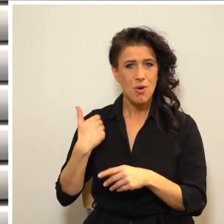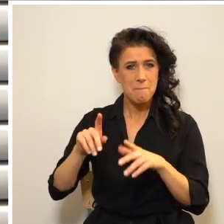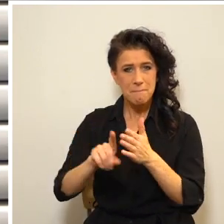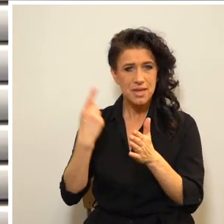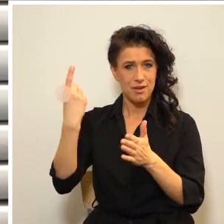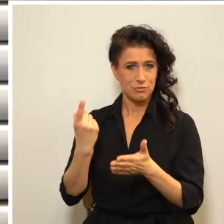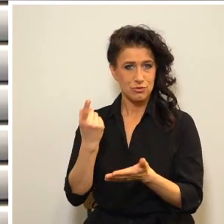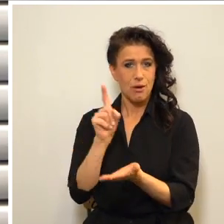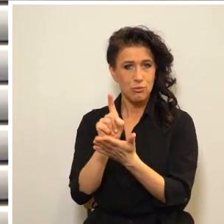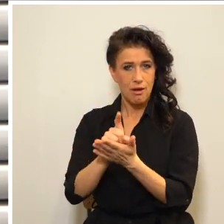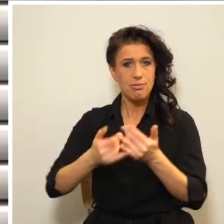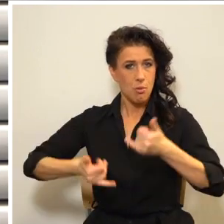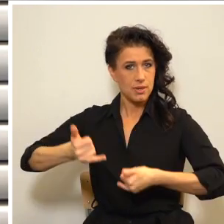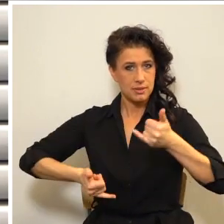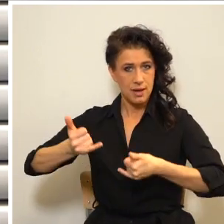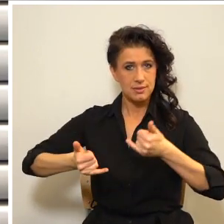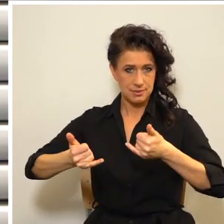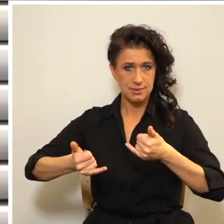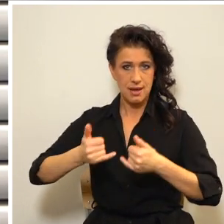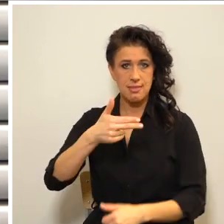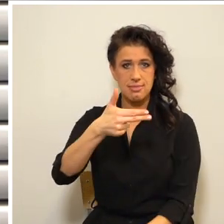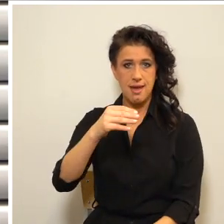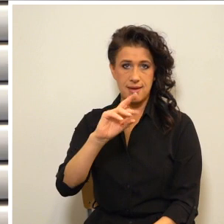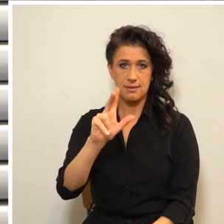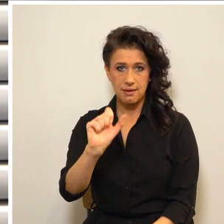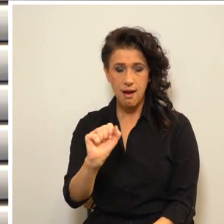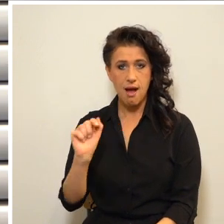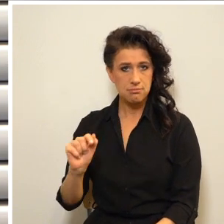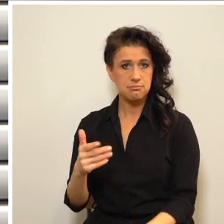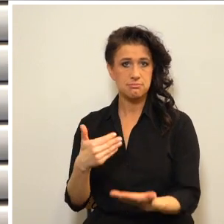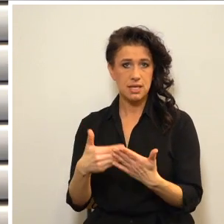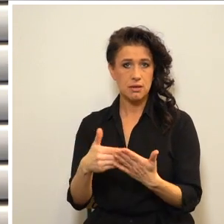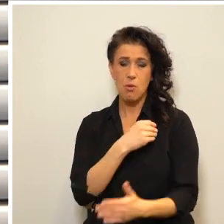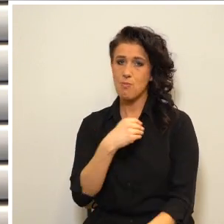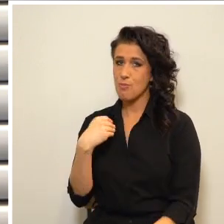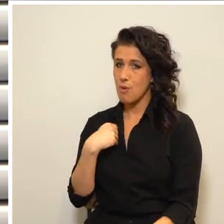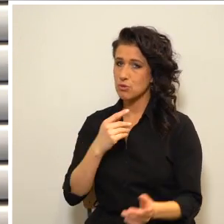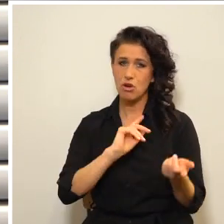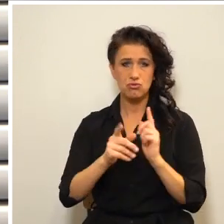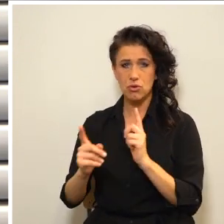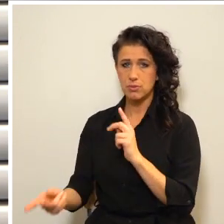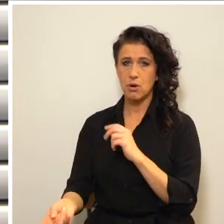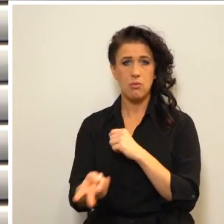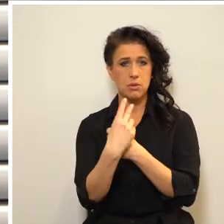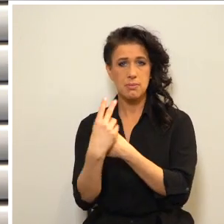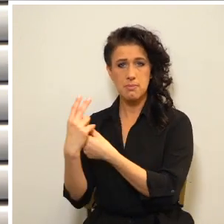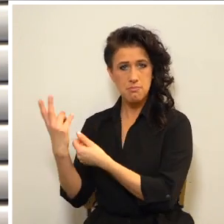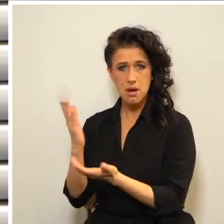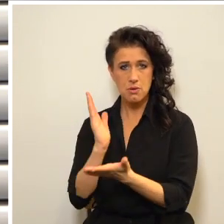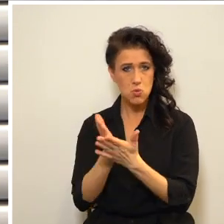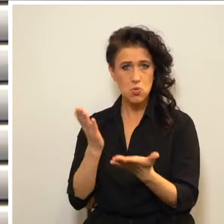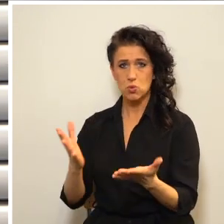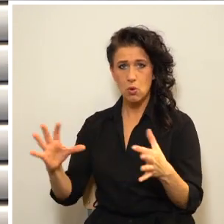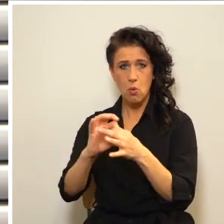także także tutaj Polska bardzo szybko włączyła się w ten ogólnoświatowy